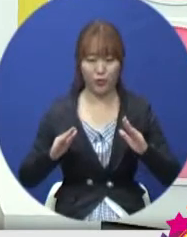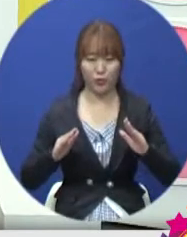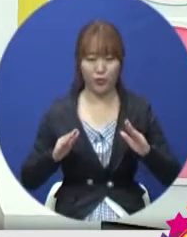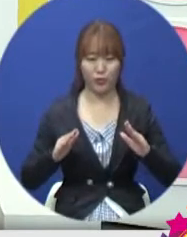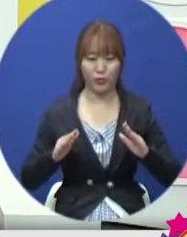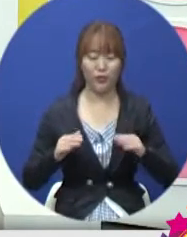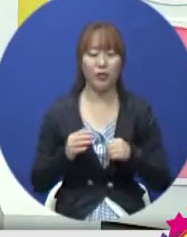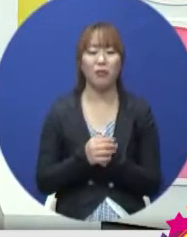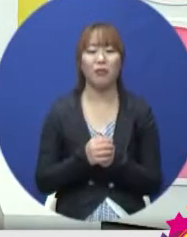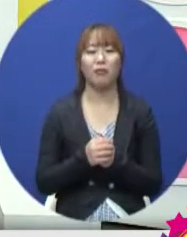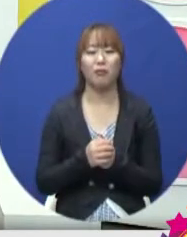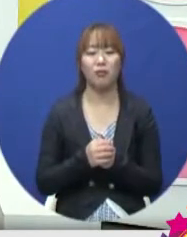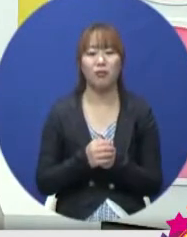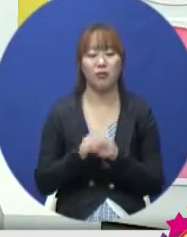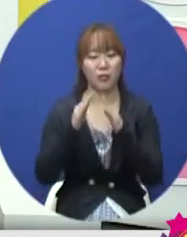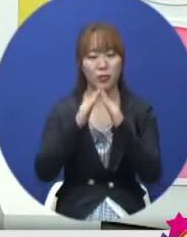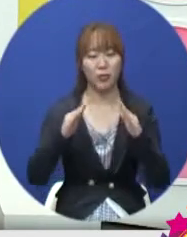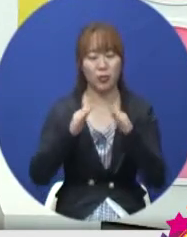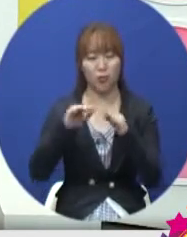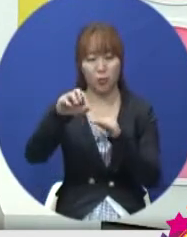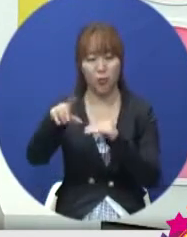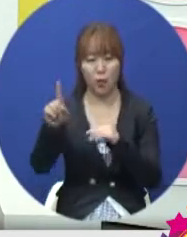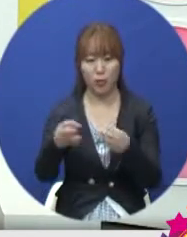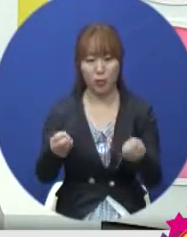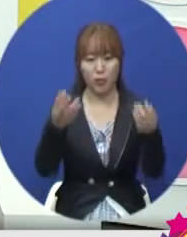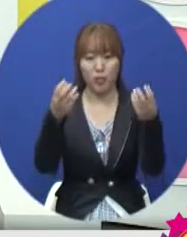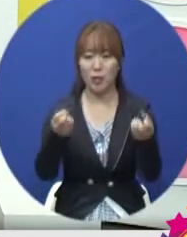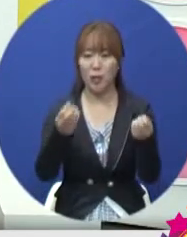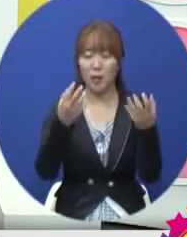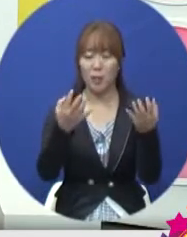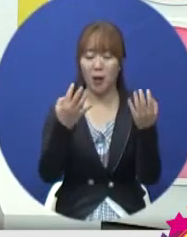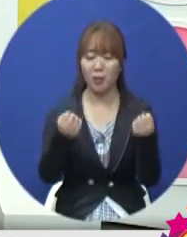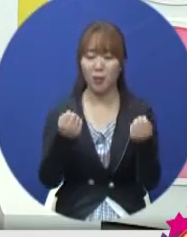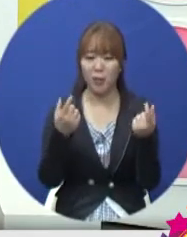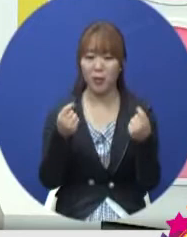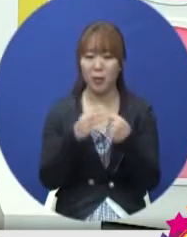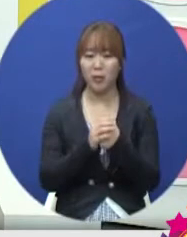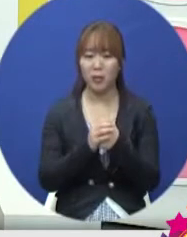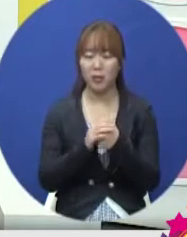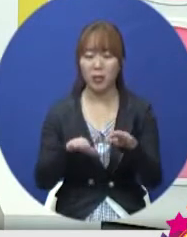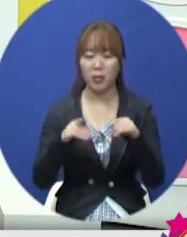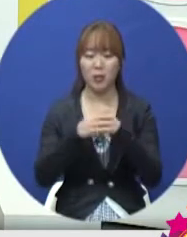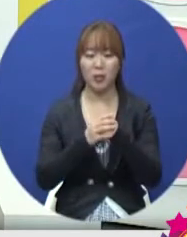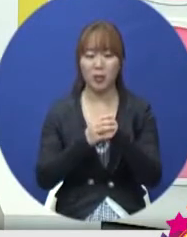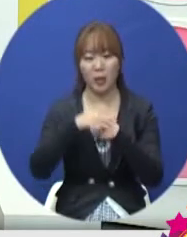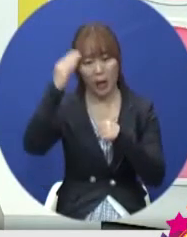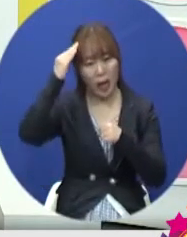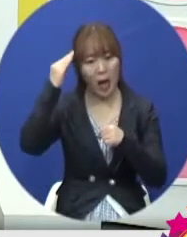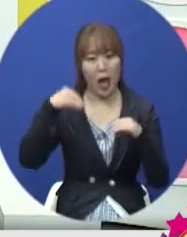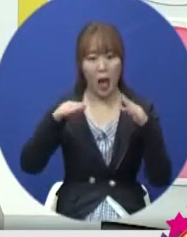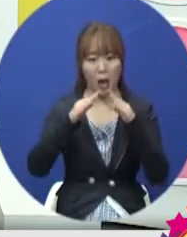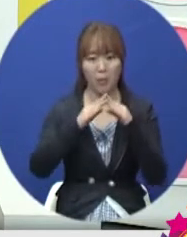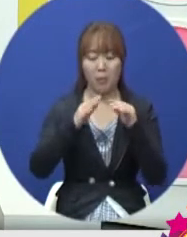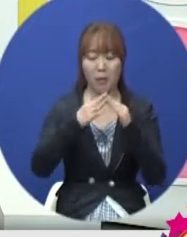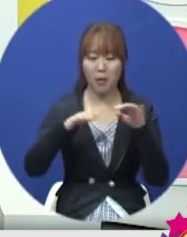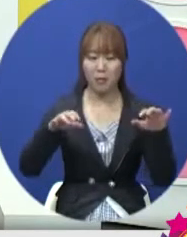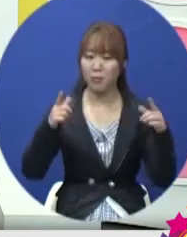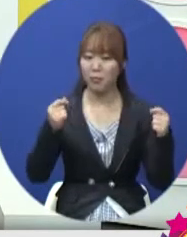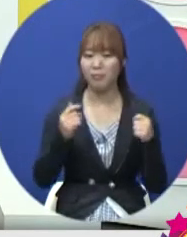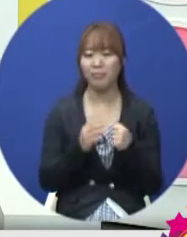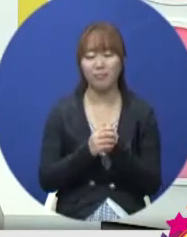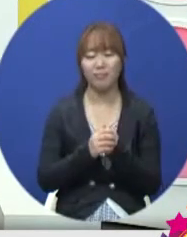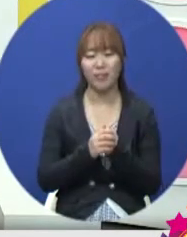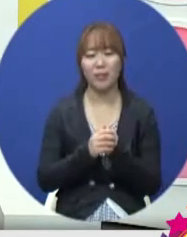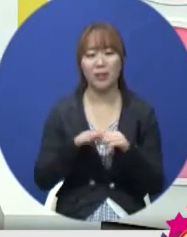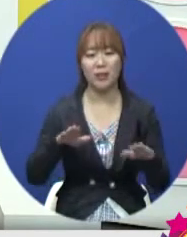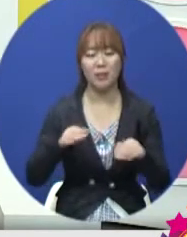네. 아, 전주도 뭔가 이렇게 축제가 굉장히 많더라고요. 그죠? 한옥마을에서도 그렇고. 네, 예, 예. 네.